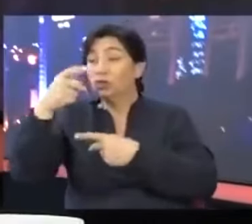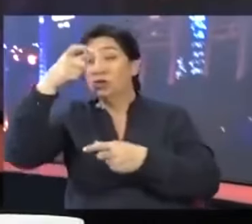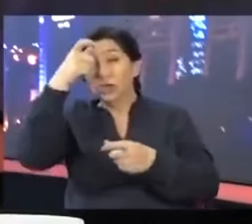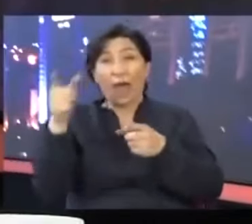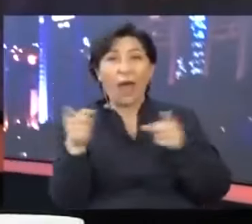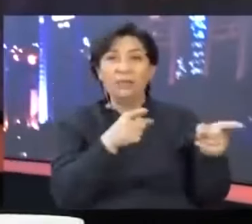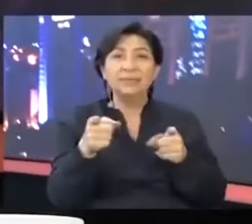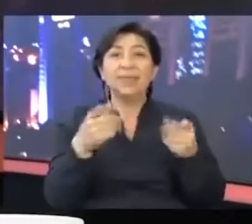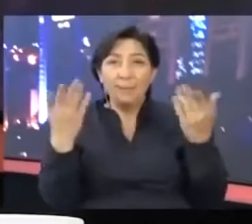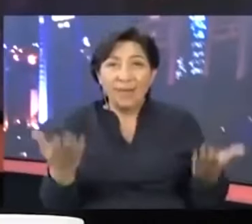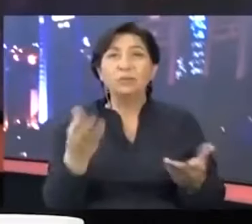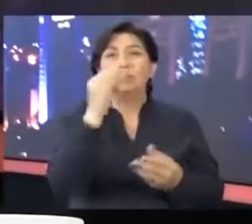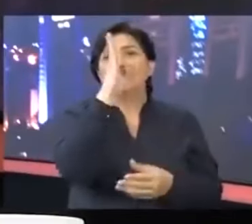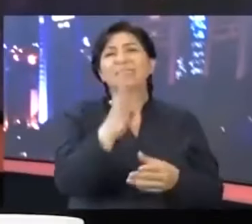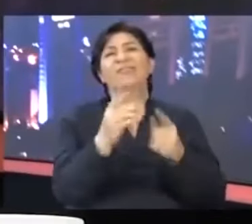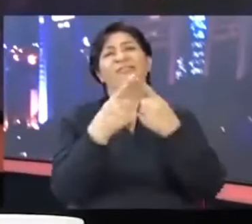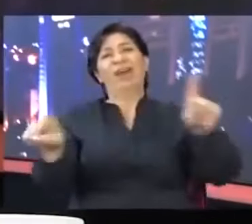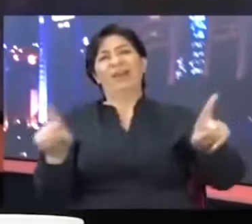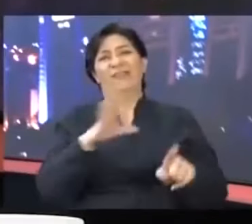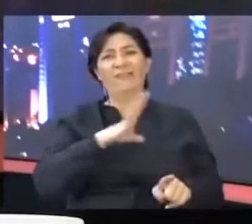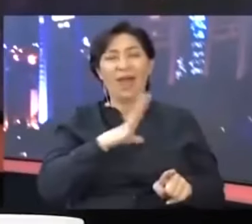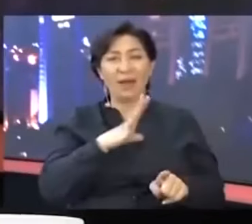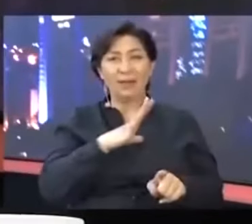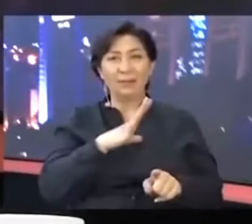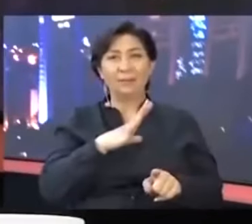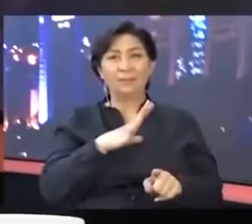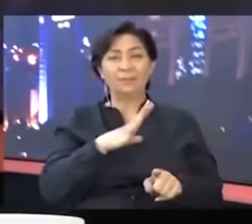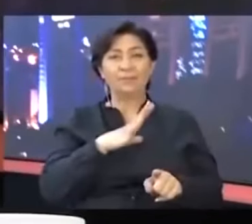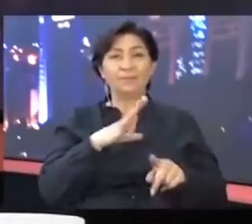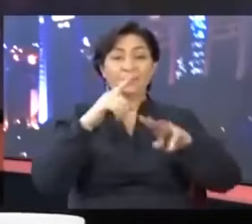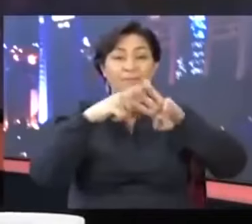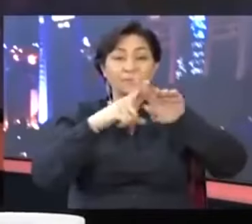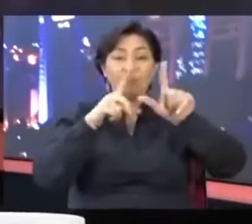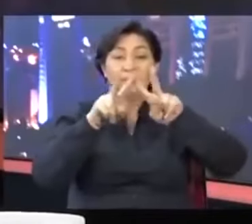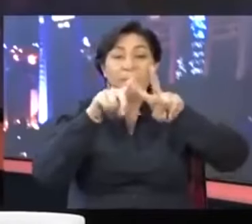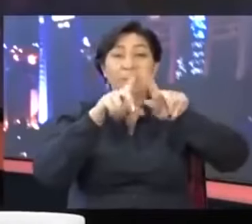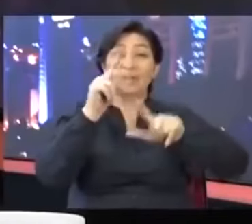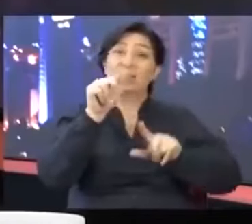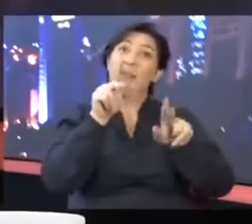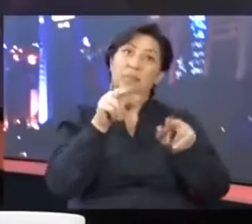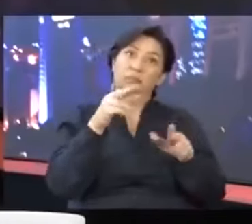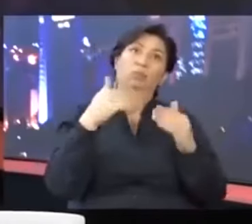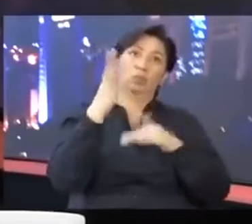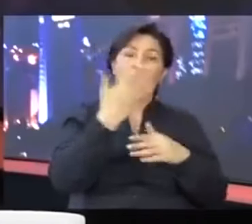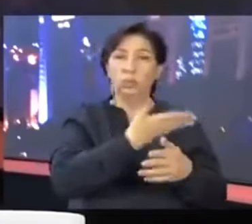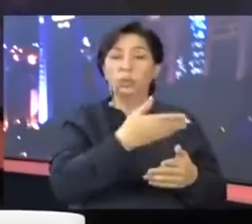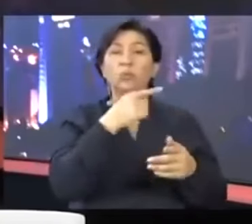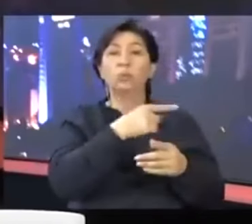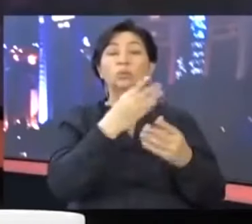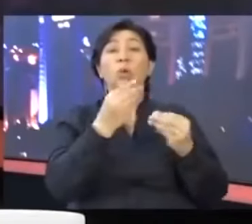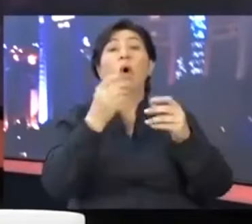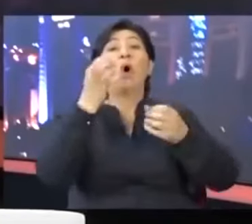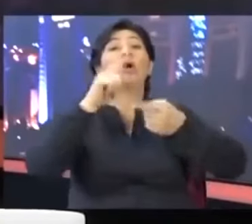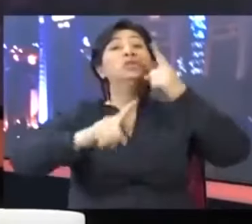arasında bile Tabii ki ciddi bir fark oldu ve Bun mesela Elmalı gibi kimseler de zaten Bunların